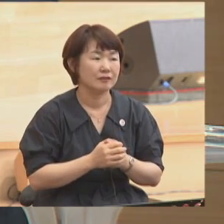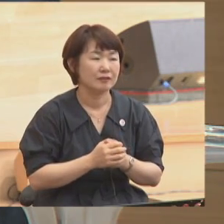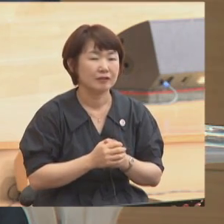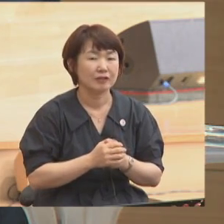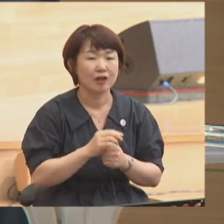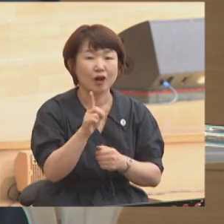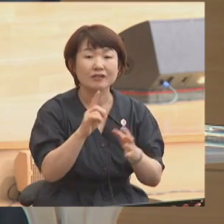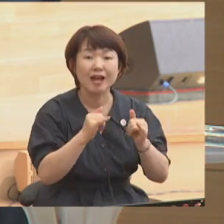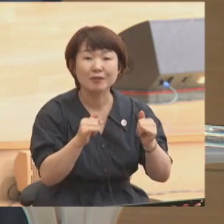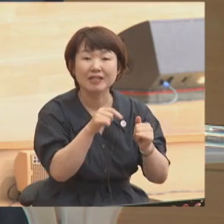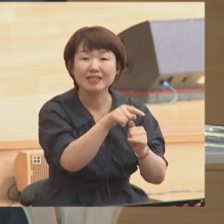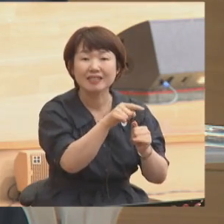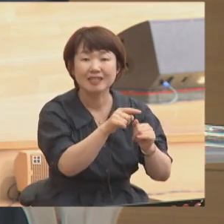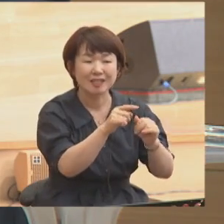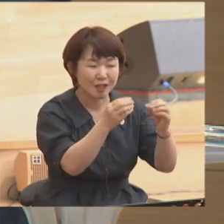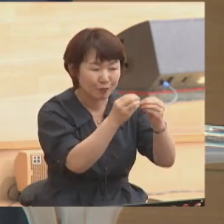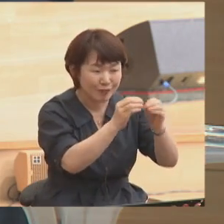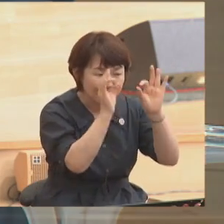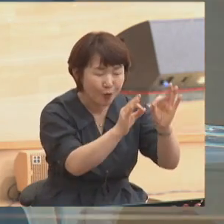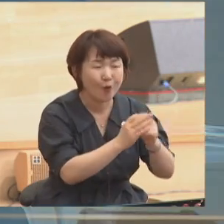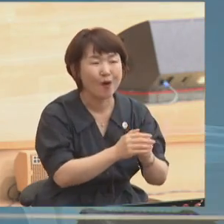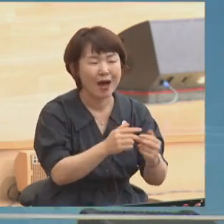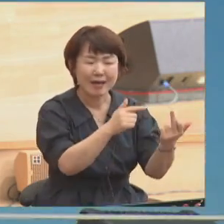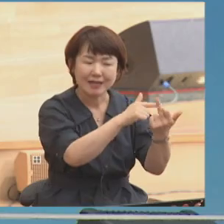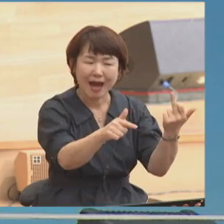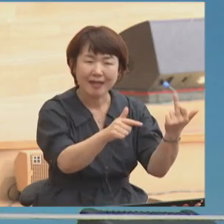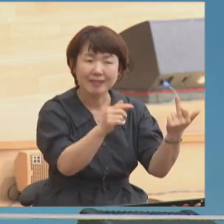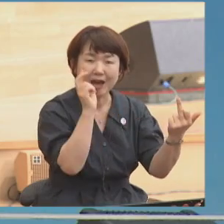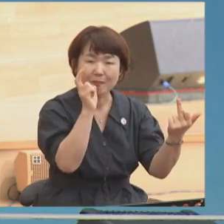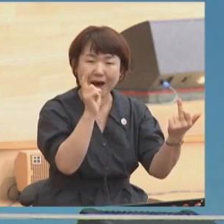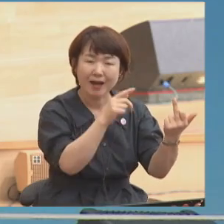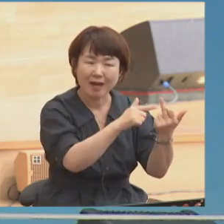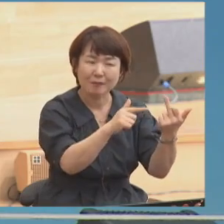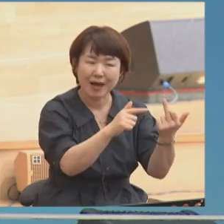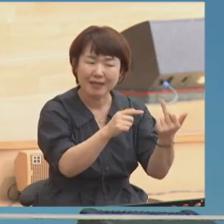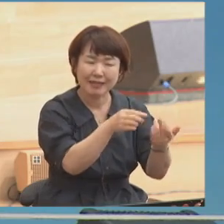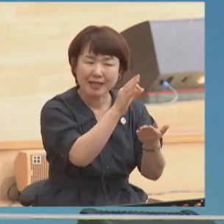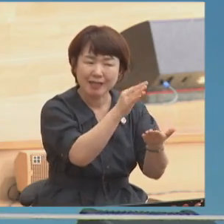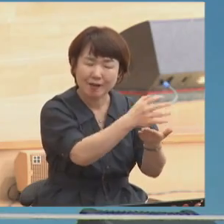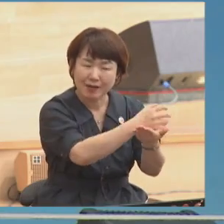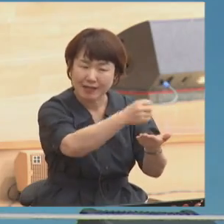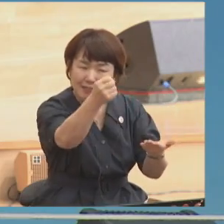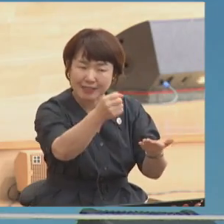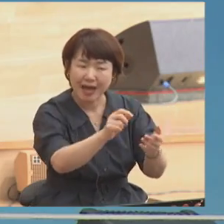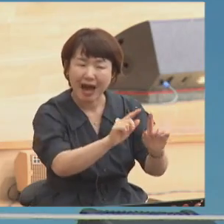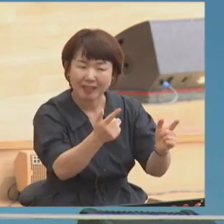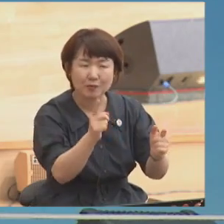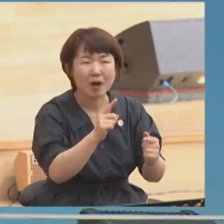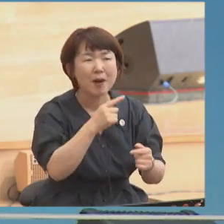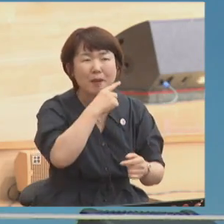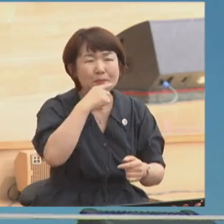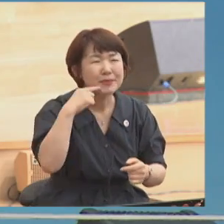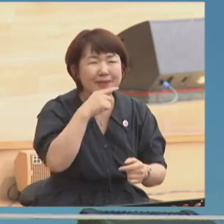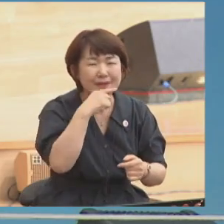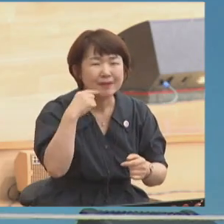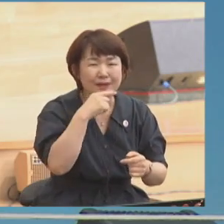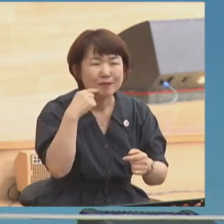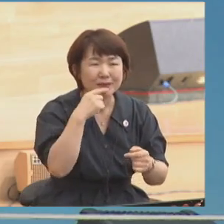어떤 분은 요 대목에서 가인이 그 제사가 열납되지 않는 이유가 피제사를 드리지 않았기